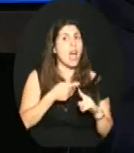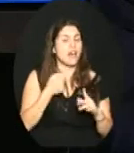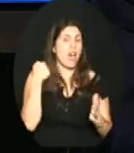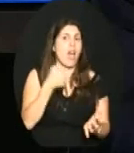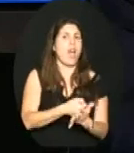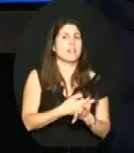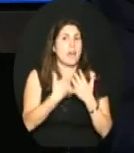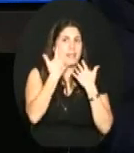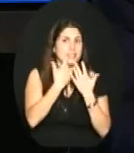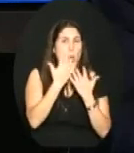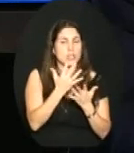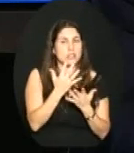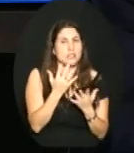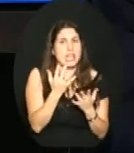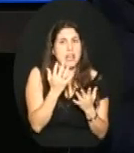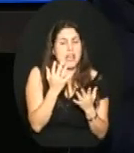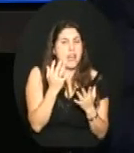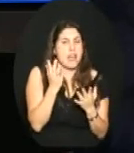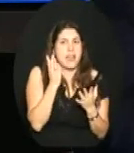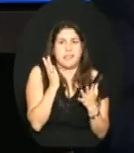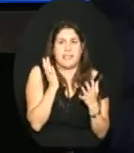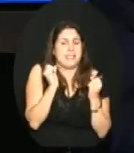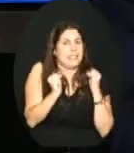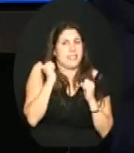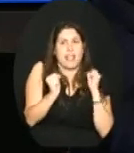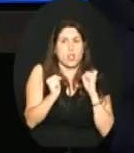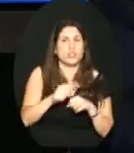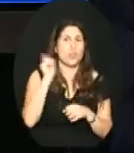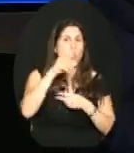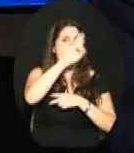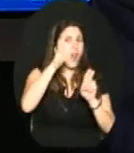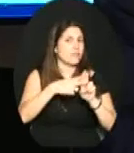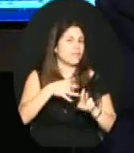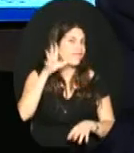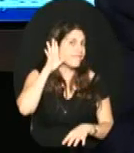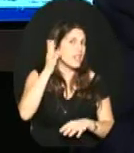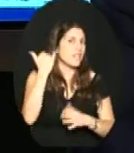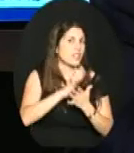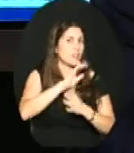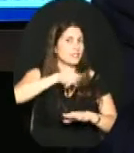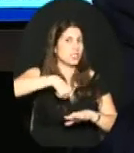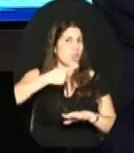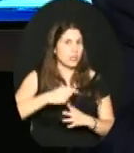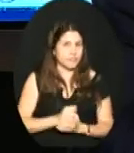שהבשורות הטרגיות שכולנו, כל העולם שמע לפני 12 שעות.